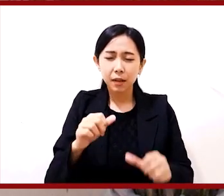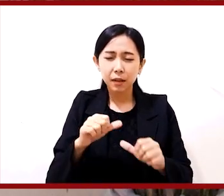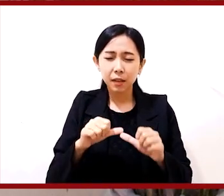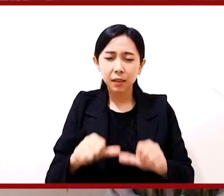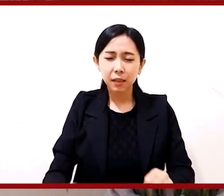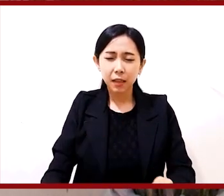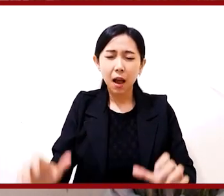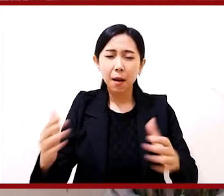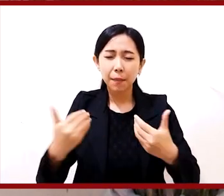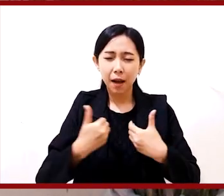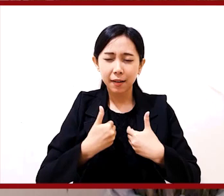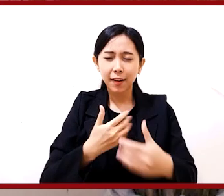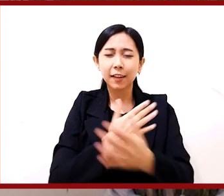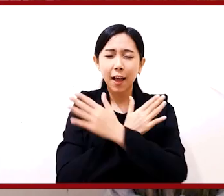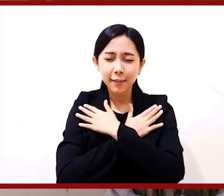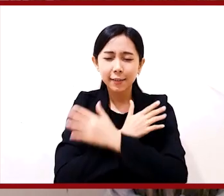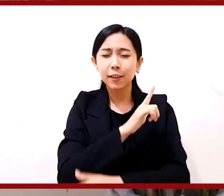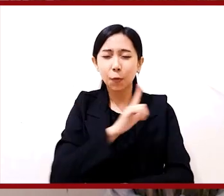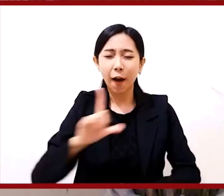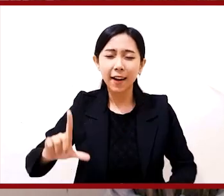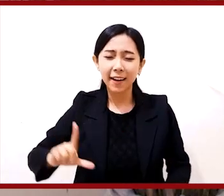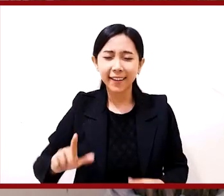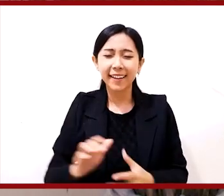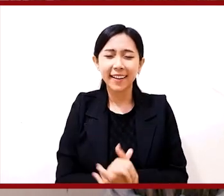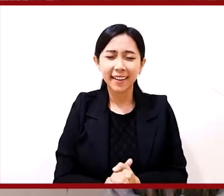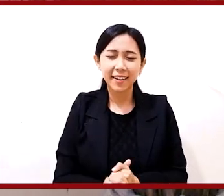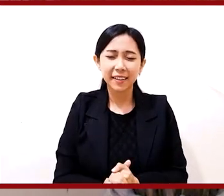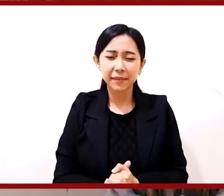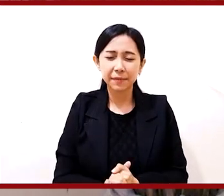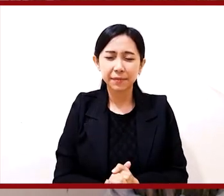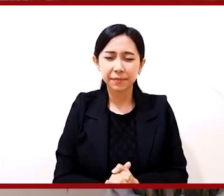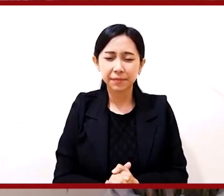tetap mengalami kebaikan dan cinta kasih Tuhan.